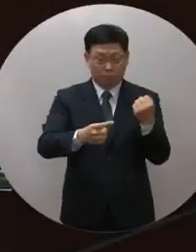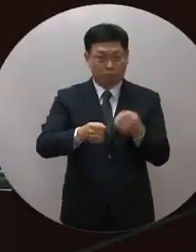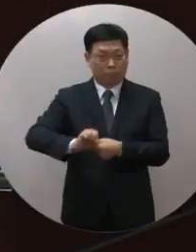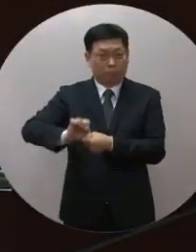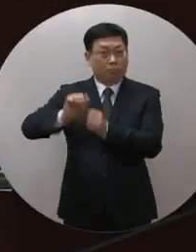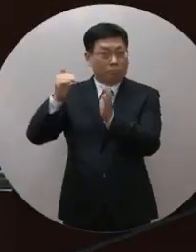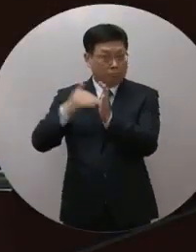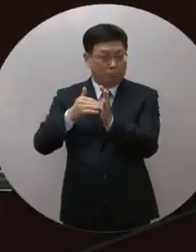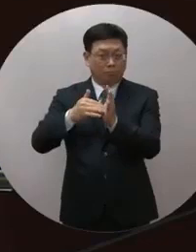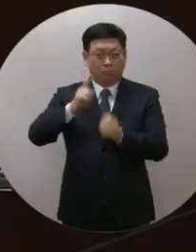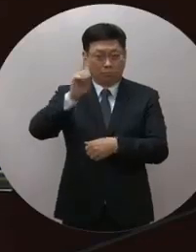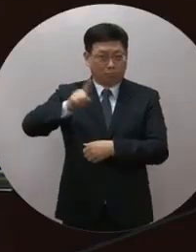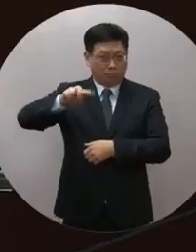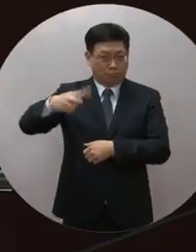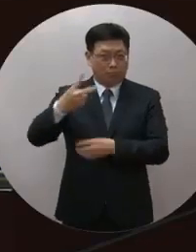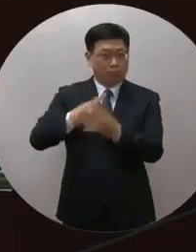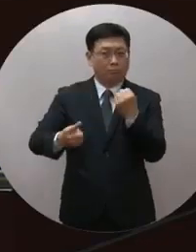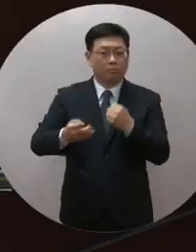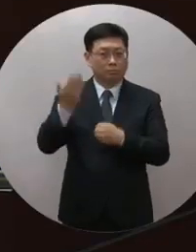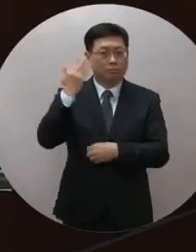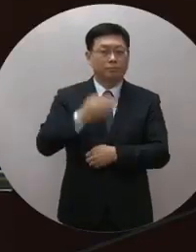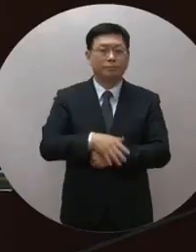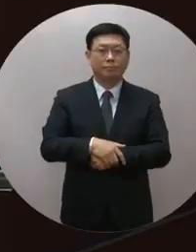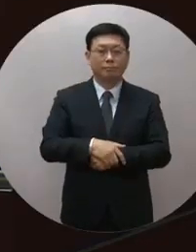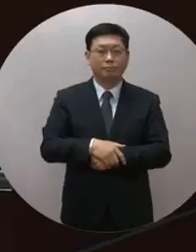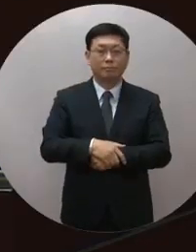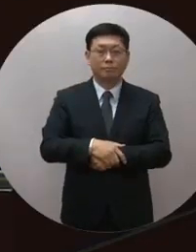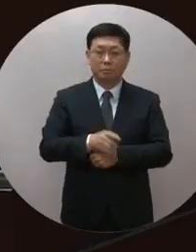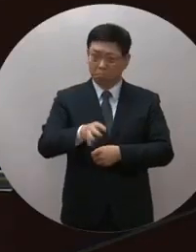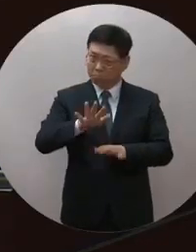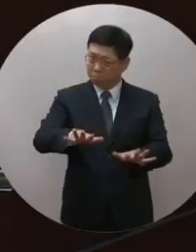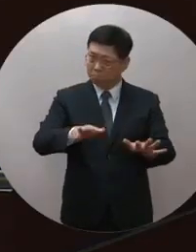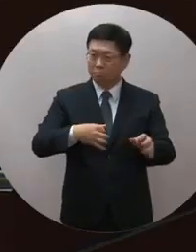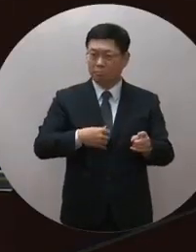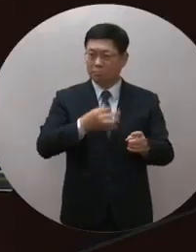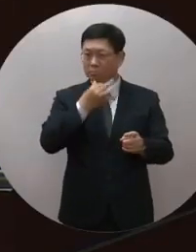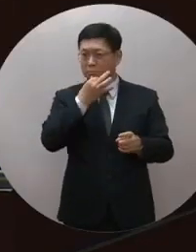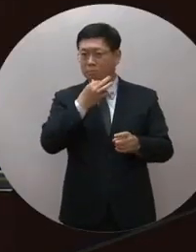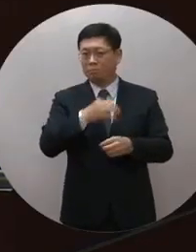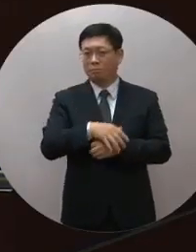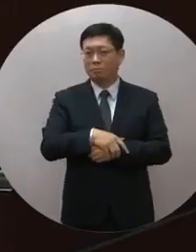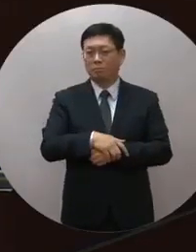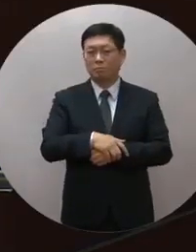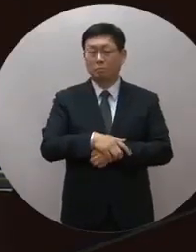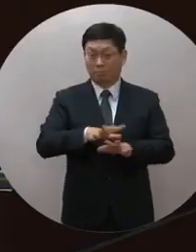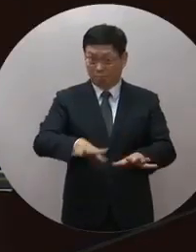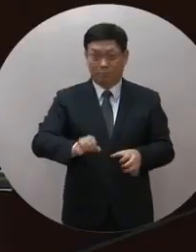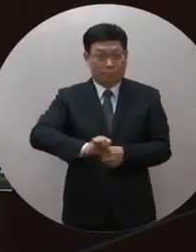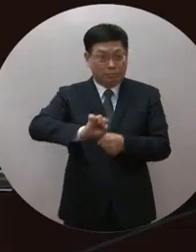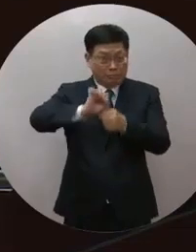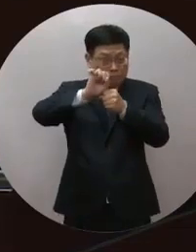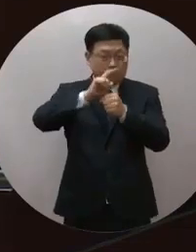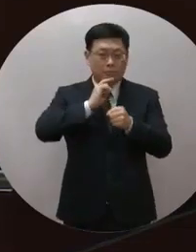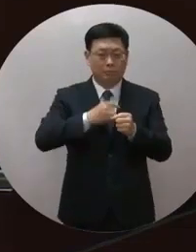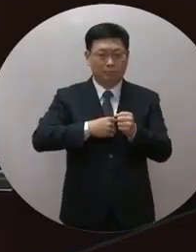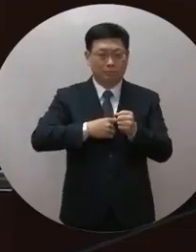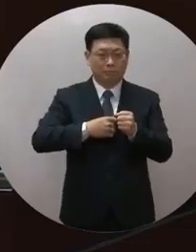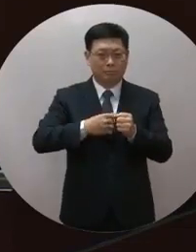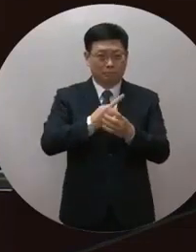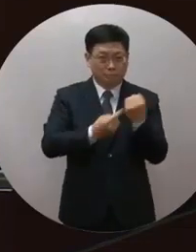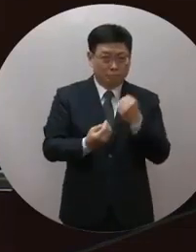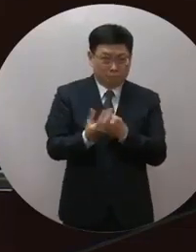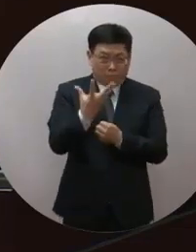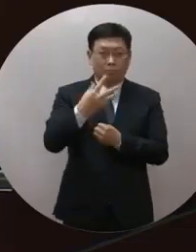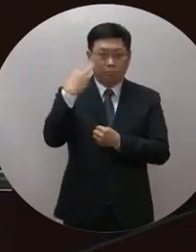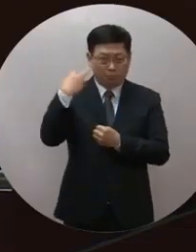达到1200件以上。正因为我们提升，所以我们也加